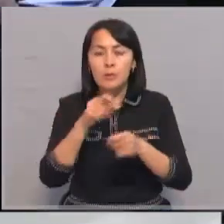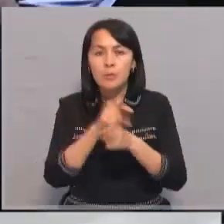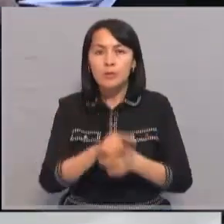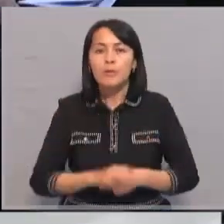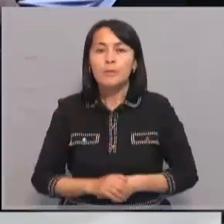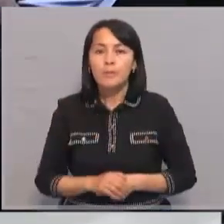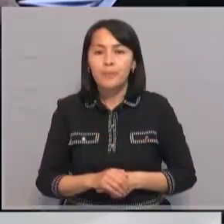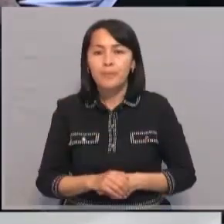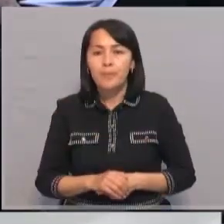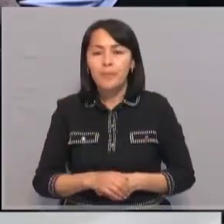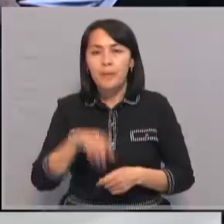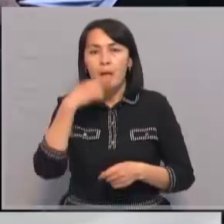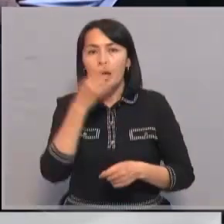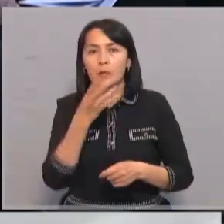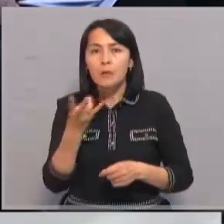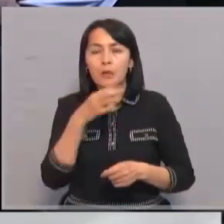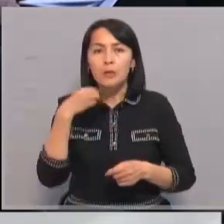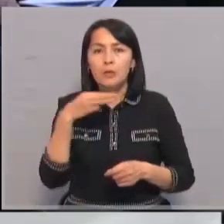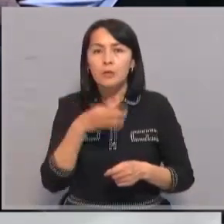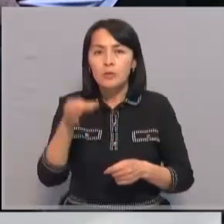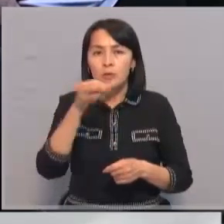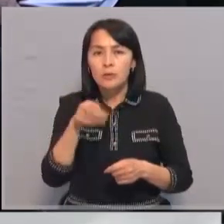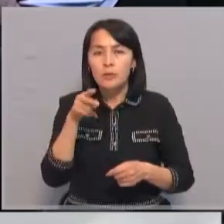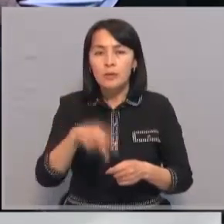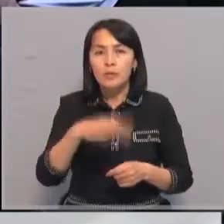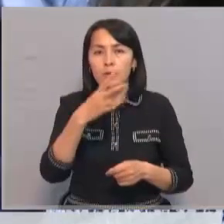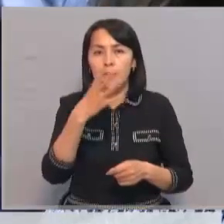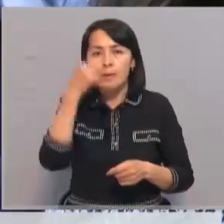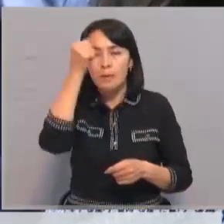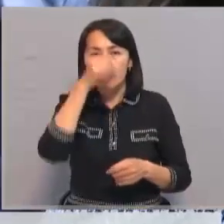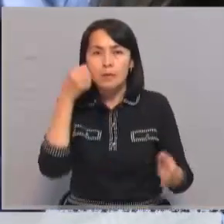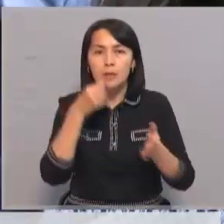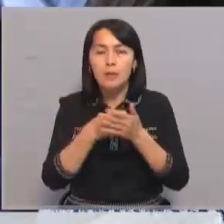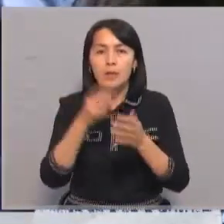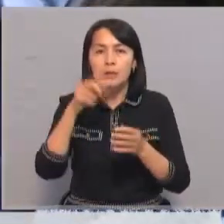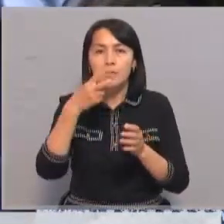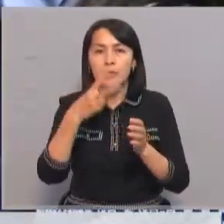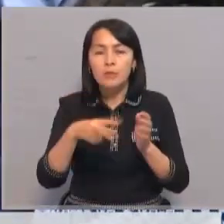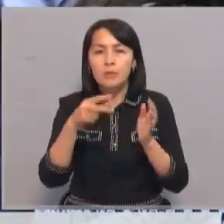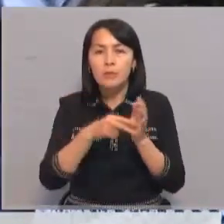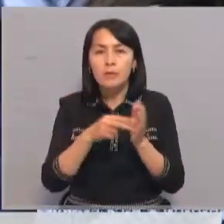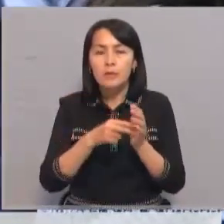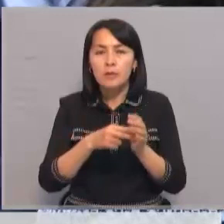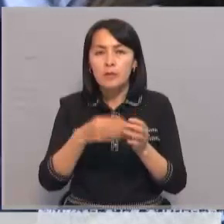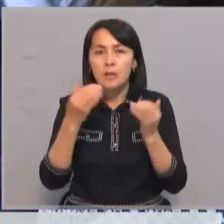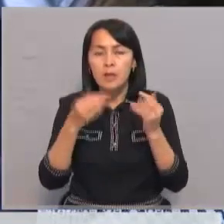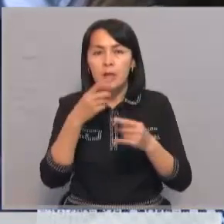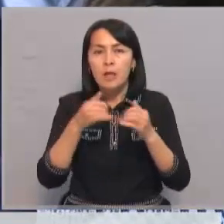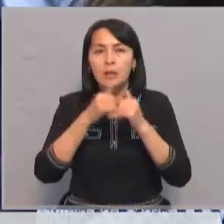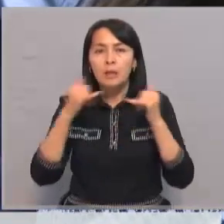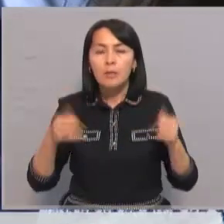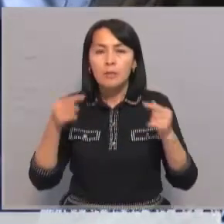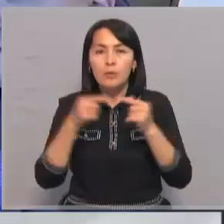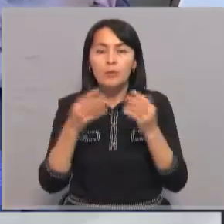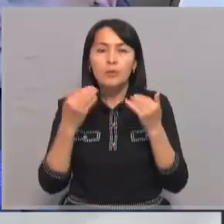жүктелсін. Айта кетсек, Түркістан облысында 2025 жылға дейін 128 индикаторды жүзеге асыру